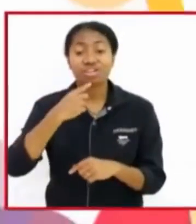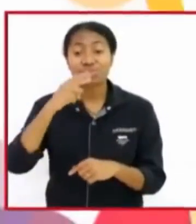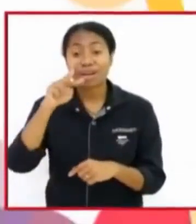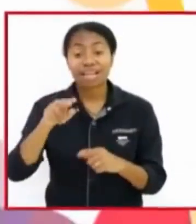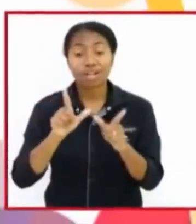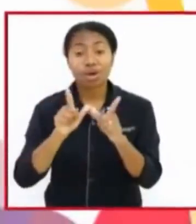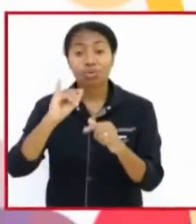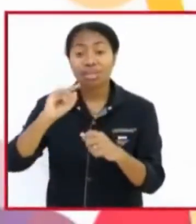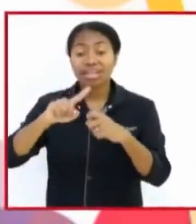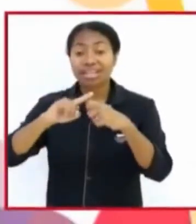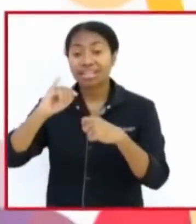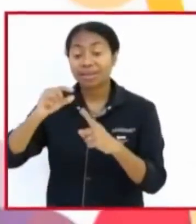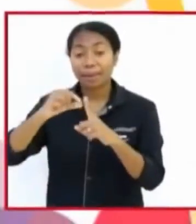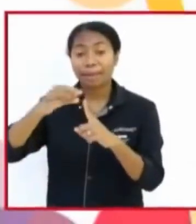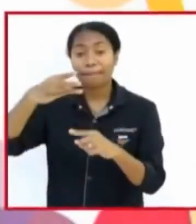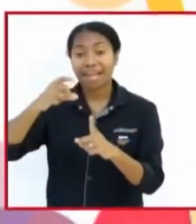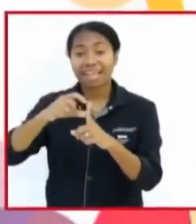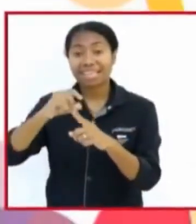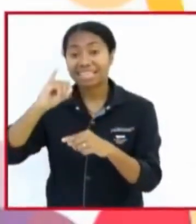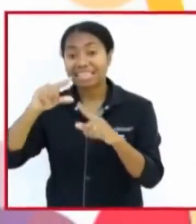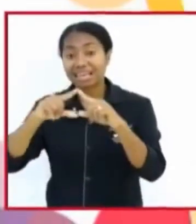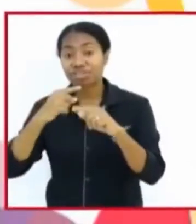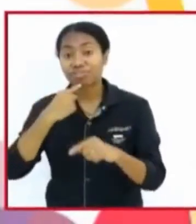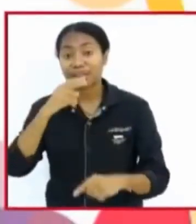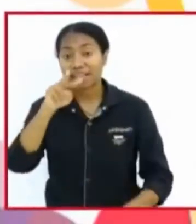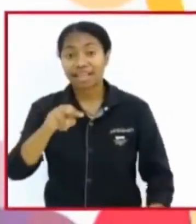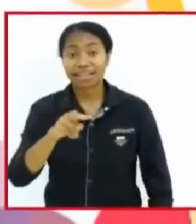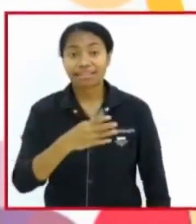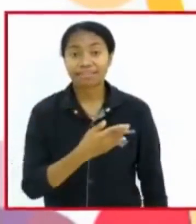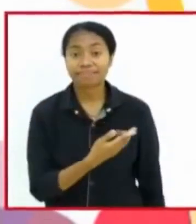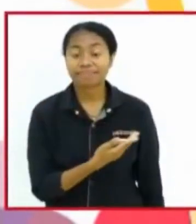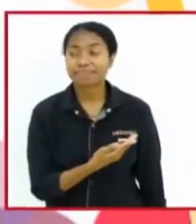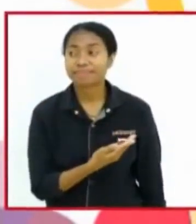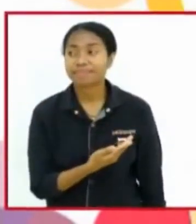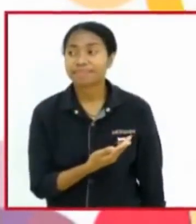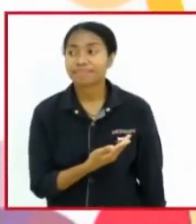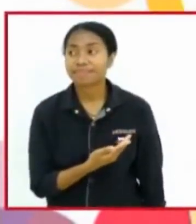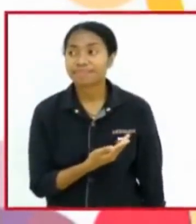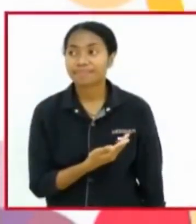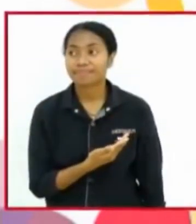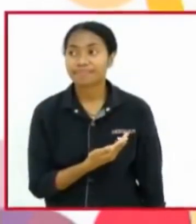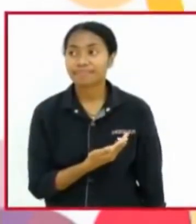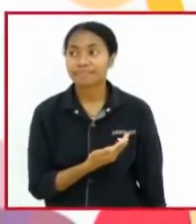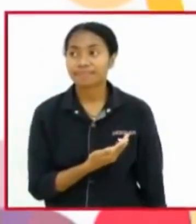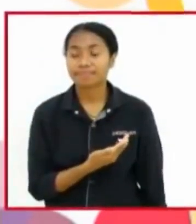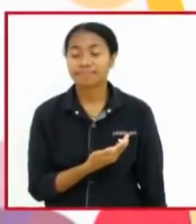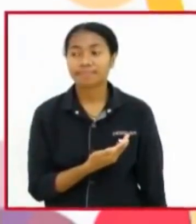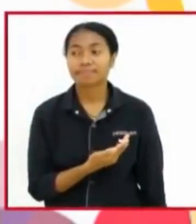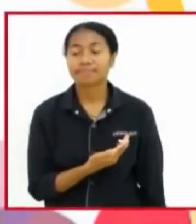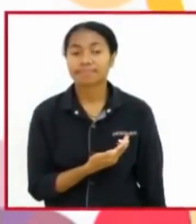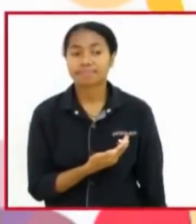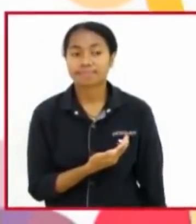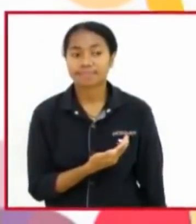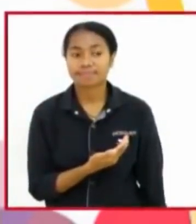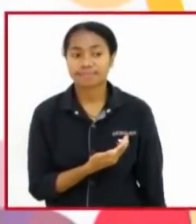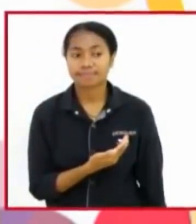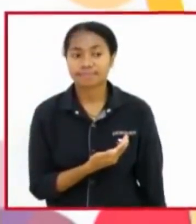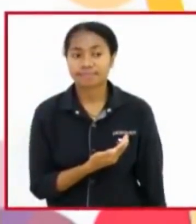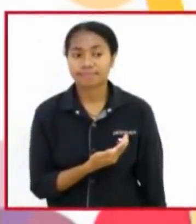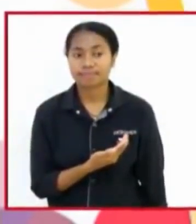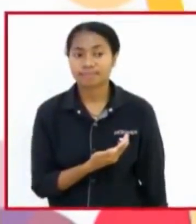dari segala faktor di atas kesimpulan akhir menunjukkan bahwa kemampuan militer Israel yang luar biasa